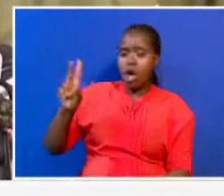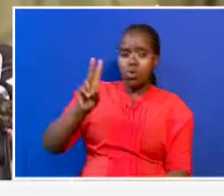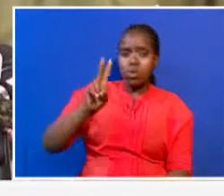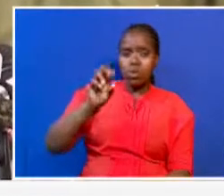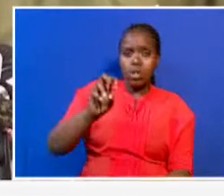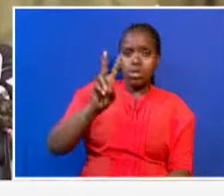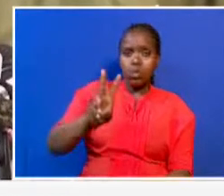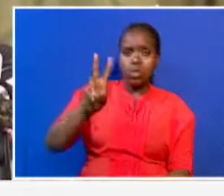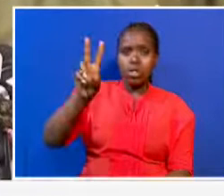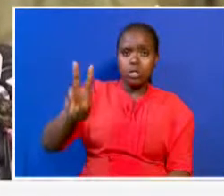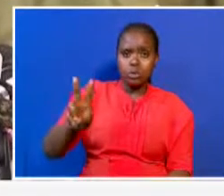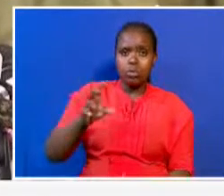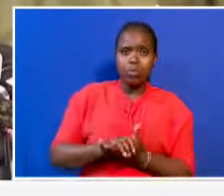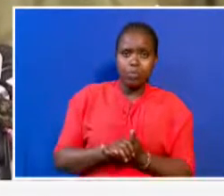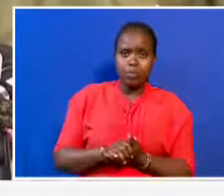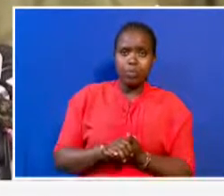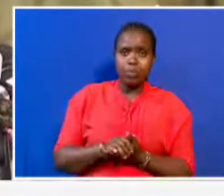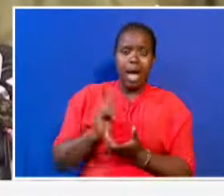2021-22 to